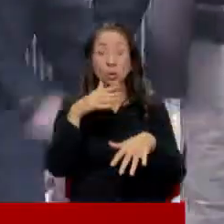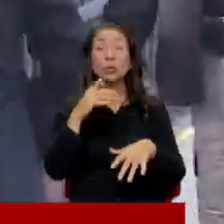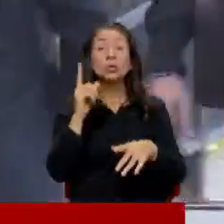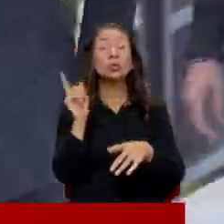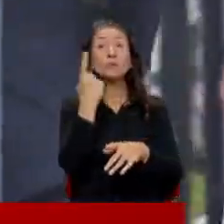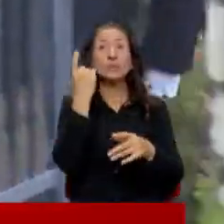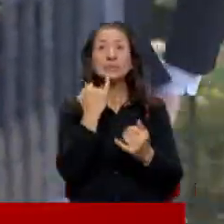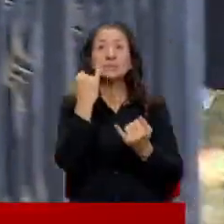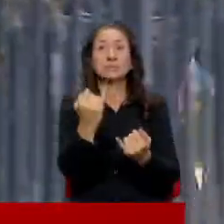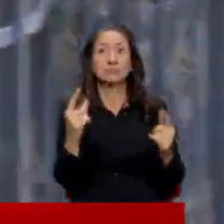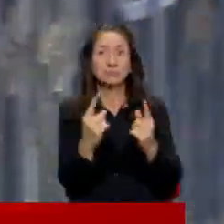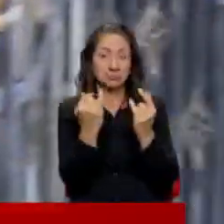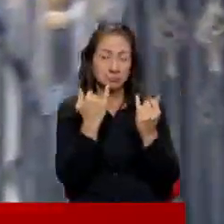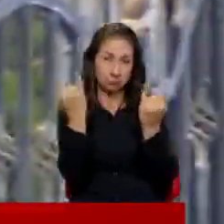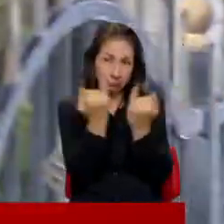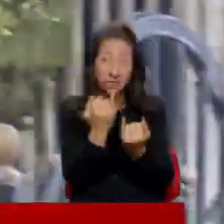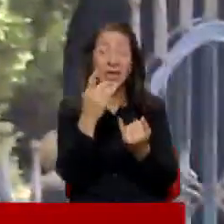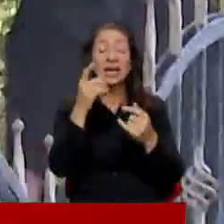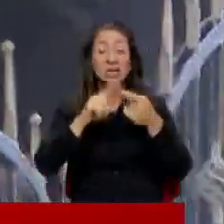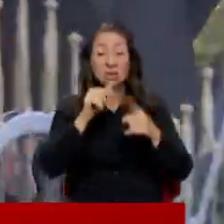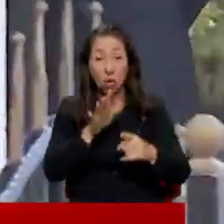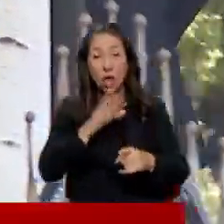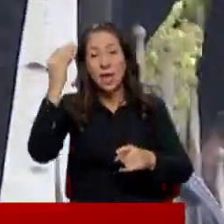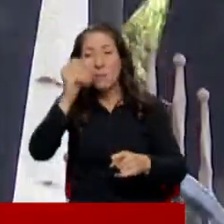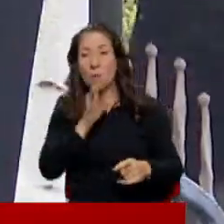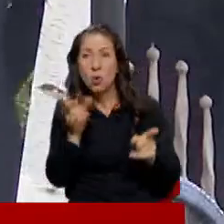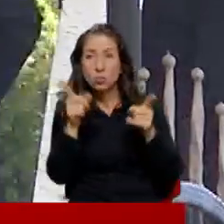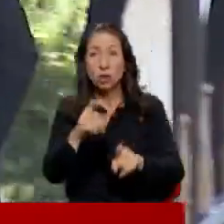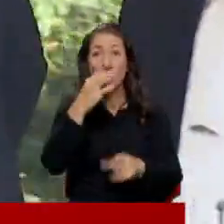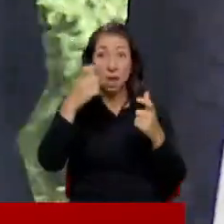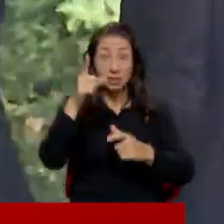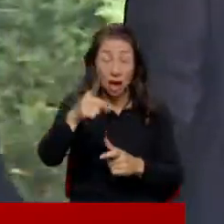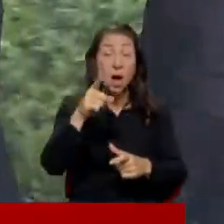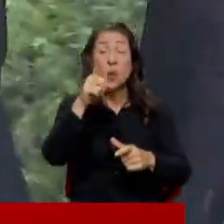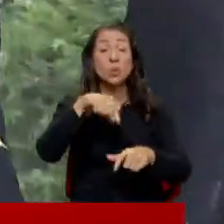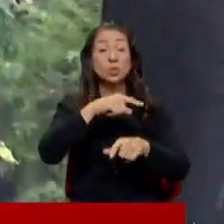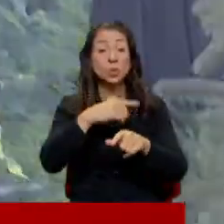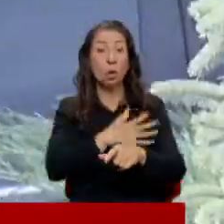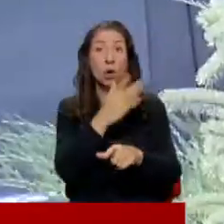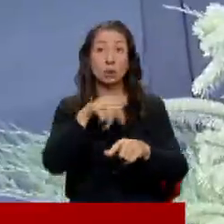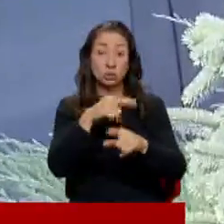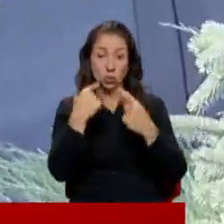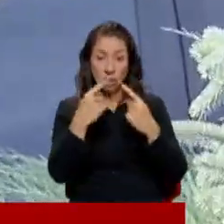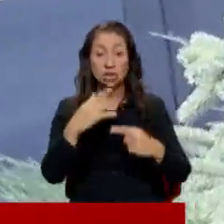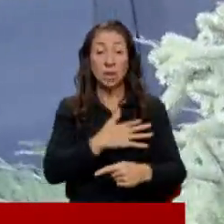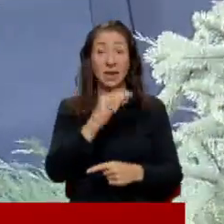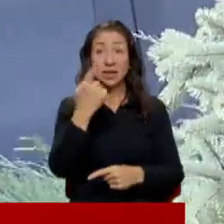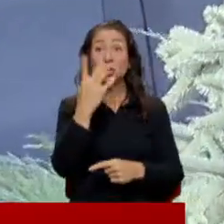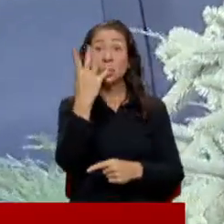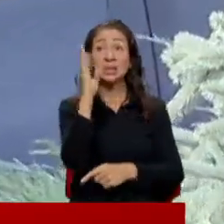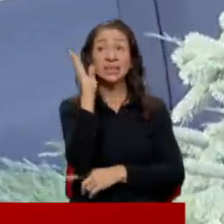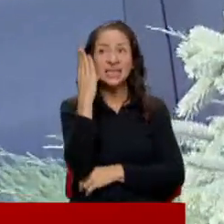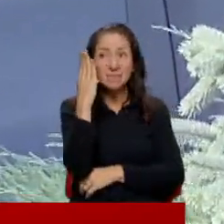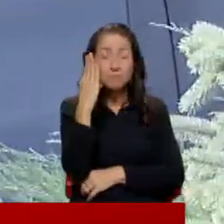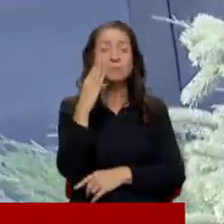sürpriz Ahlatlıbel zirvesi. Kemal Kılıçdaroğlu ve Ekrem İmamoğlu buluştu Ankara'da. Kurultay süreci konuşuldu. CHP lideri 4